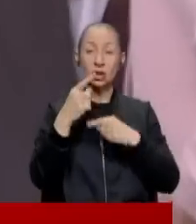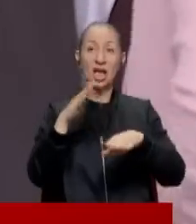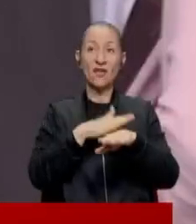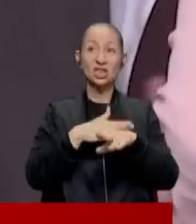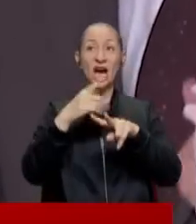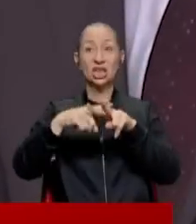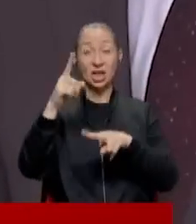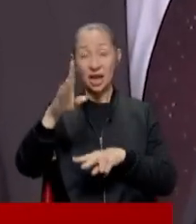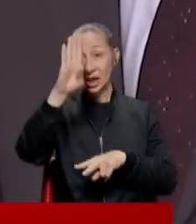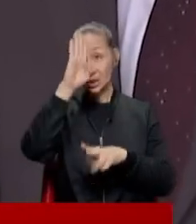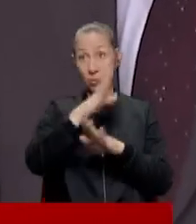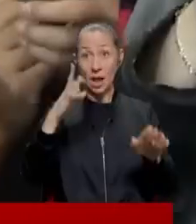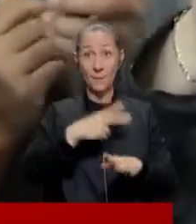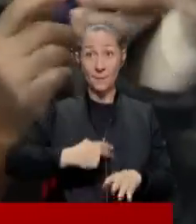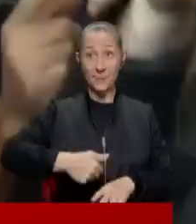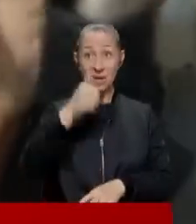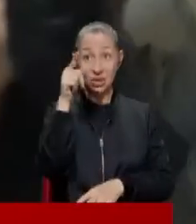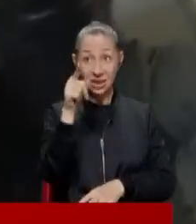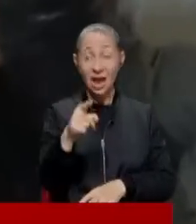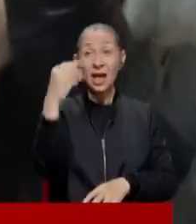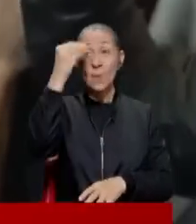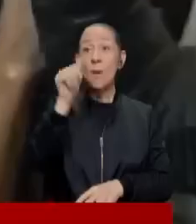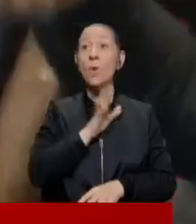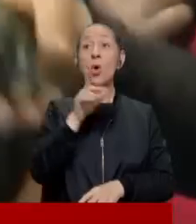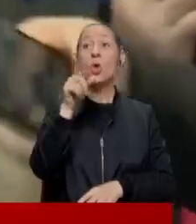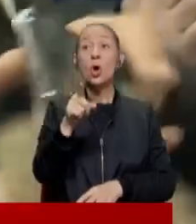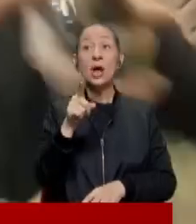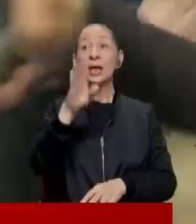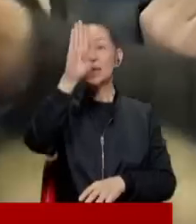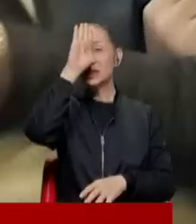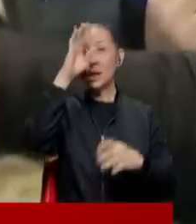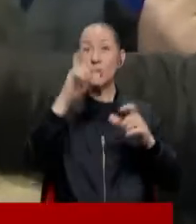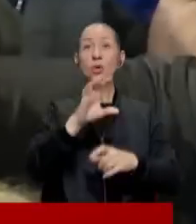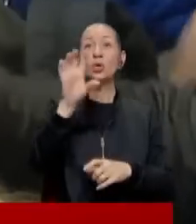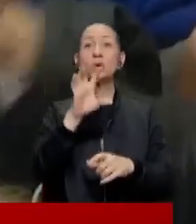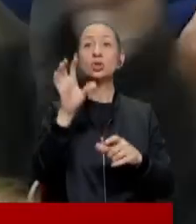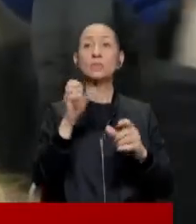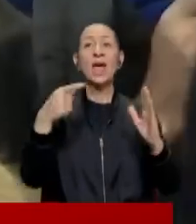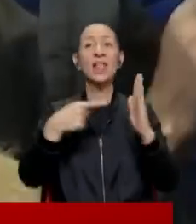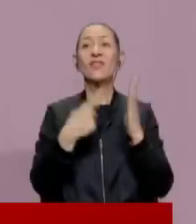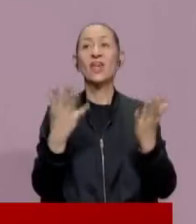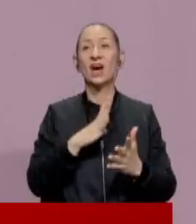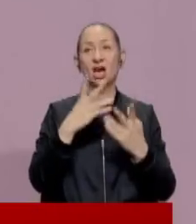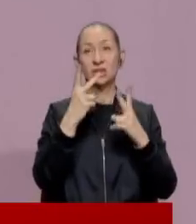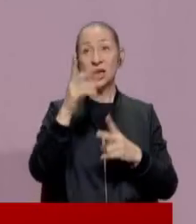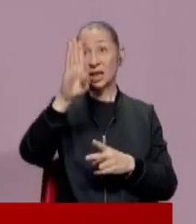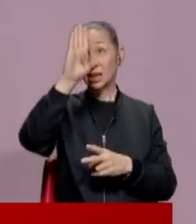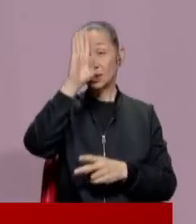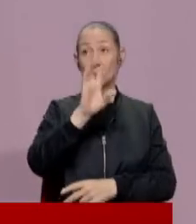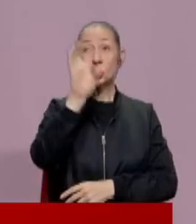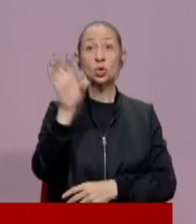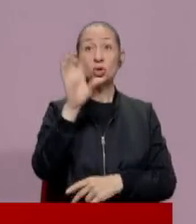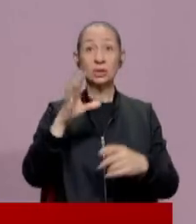ve Akşener İstanbul Büyükşehir Belediye başkanı Ekrem imamoğlu’da turizme dair hedeflerini açıkladı İstanbul